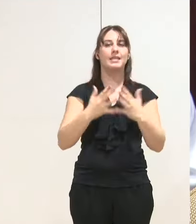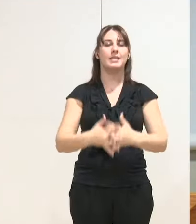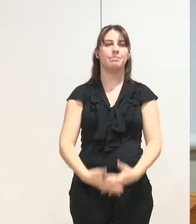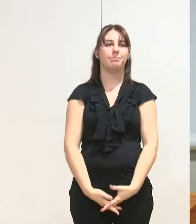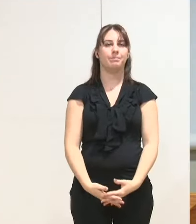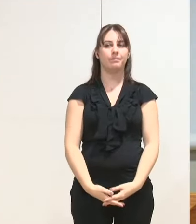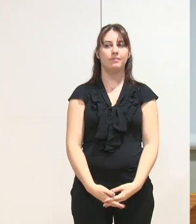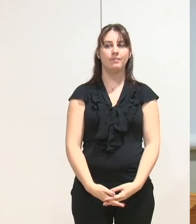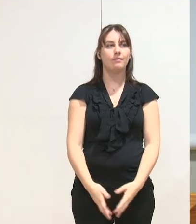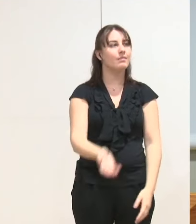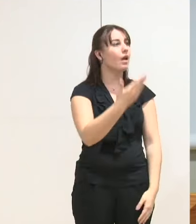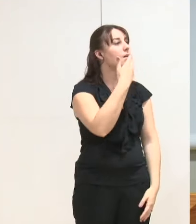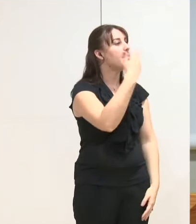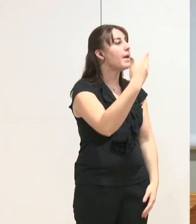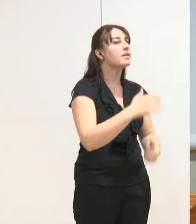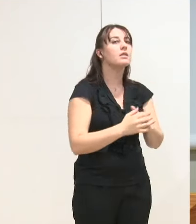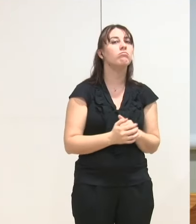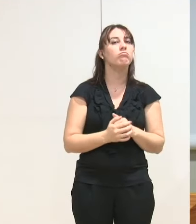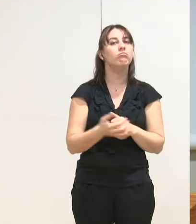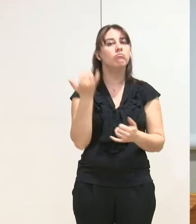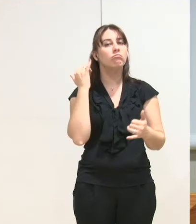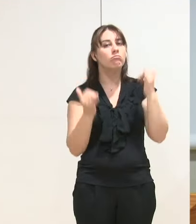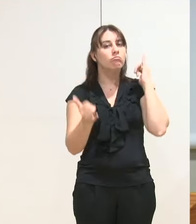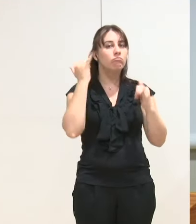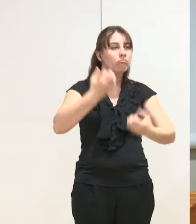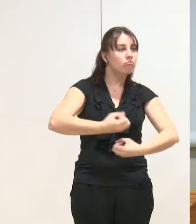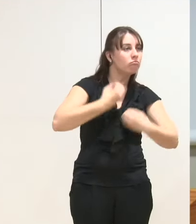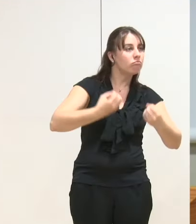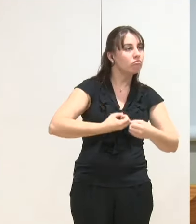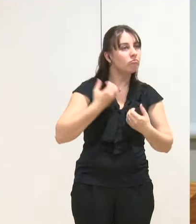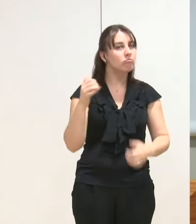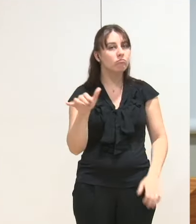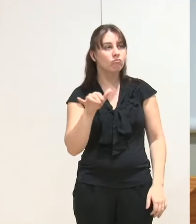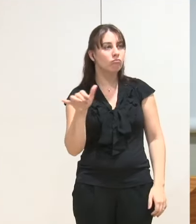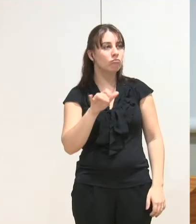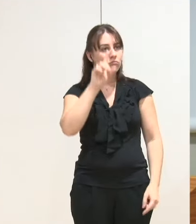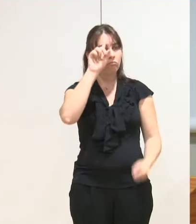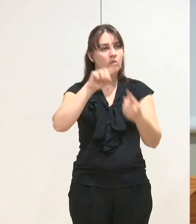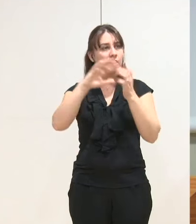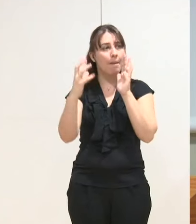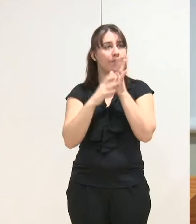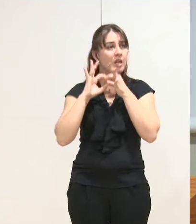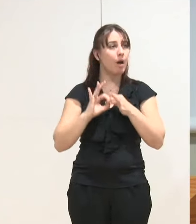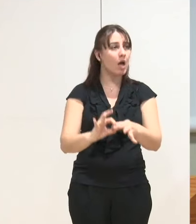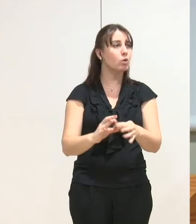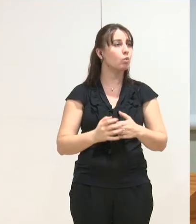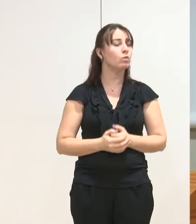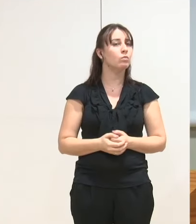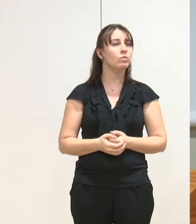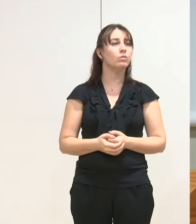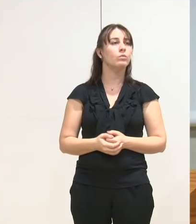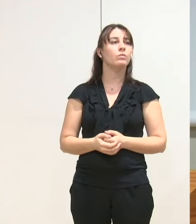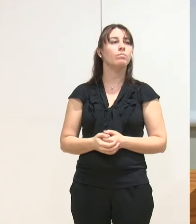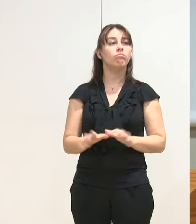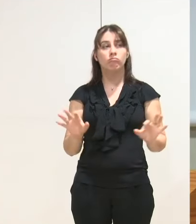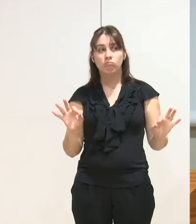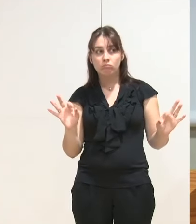merci merci y y a-t-il des prises de parole sur cette délibération